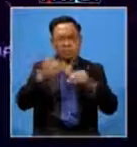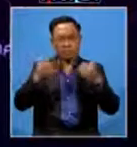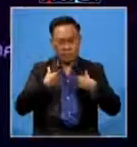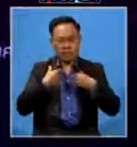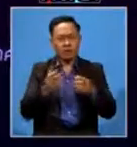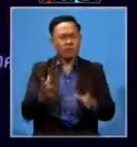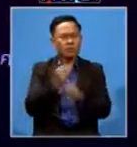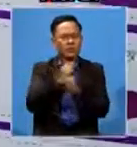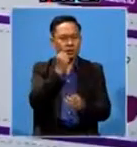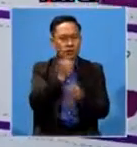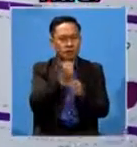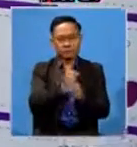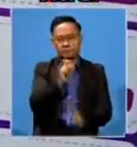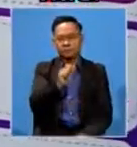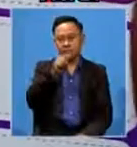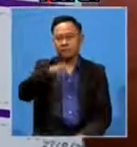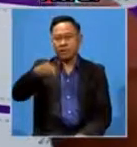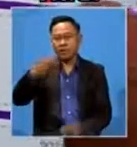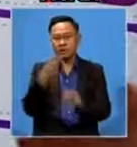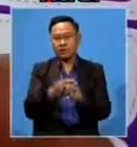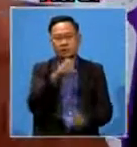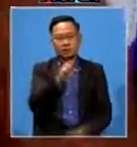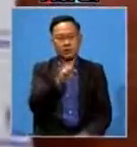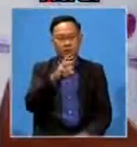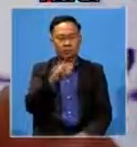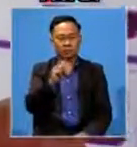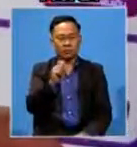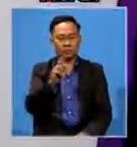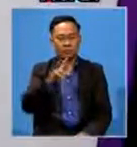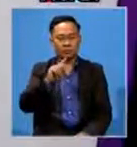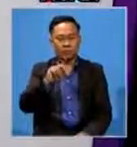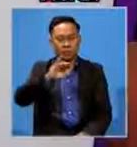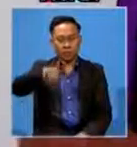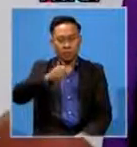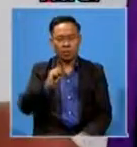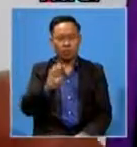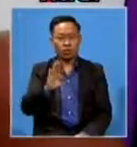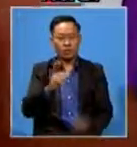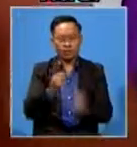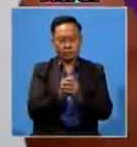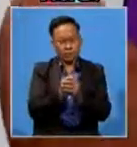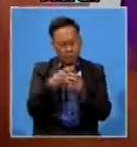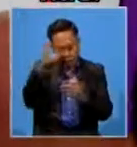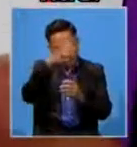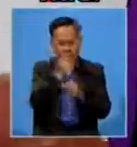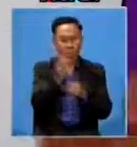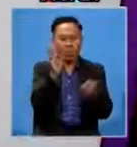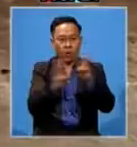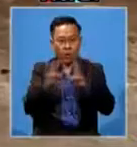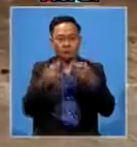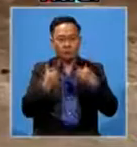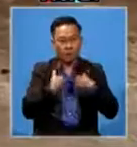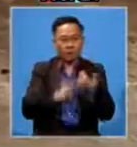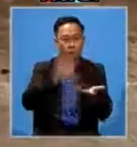Job Center ให้บริการค้นหาตำแหน่งงานว่างทั่วประเทศมีกองทุนเพื่อผู้รับงานไปทำที่บ้าน